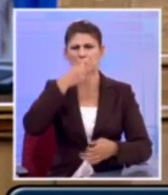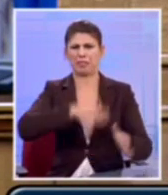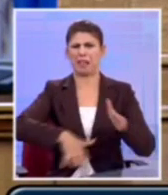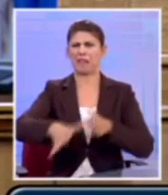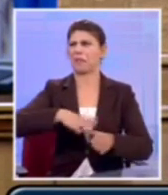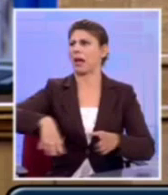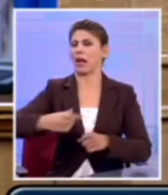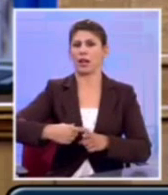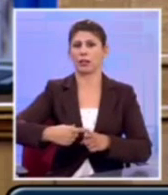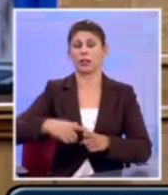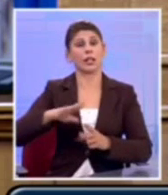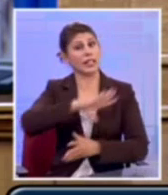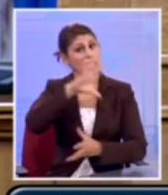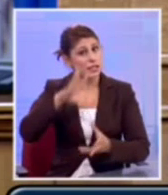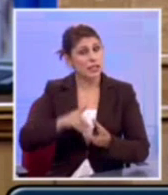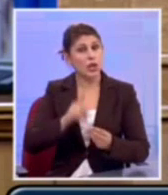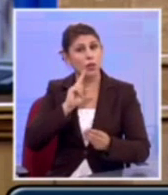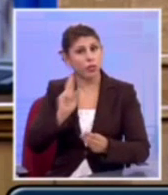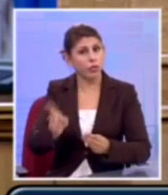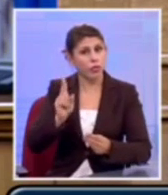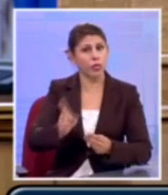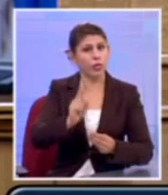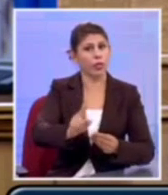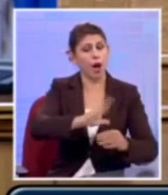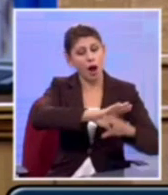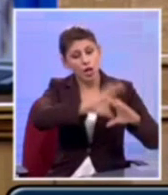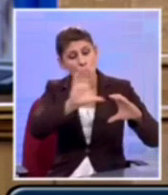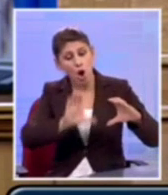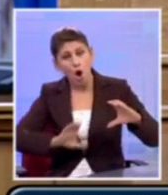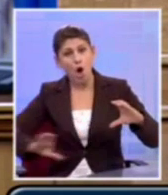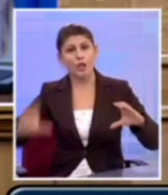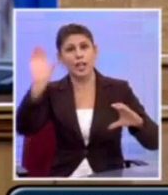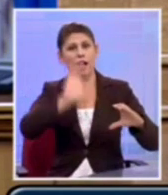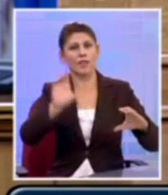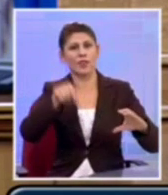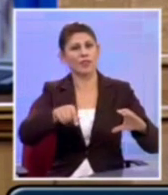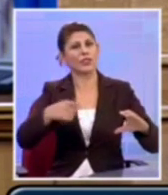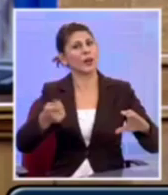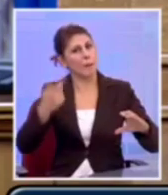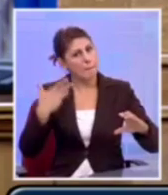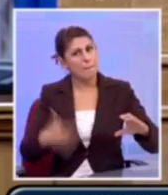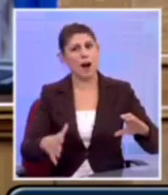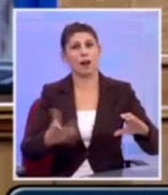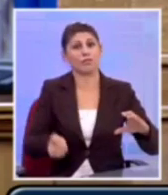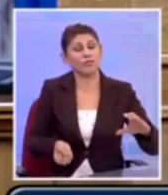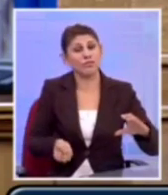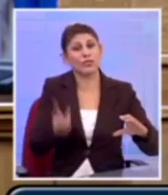η συνολική συκοφάντηση των λαών του Νότου παράγει ήδη ένα